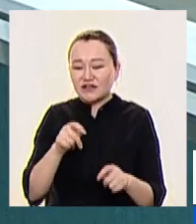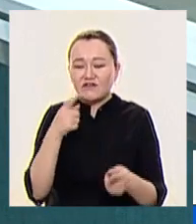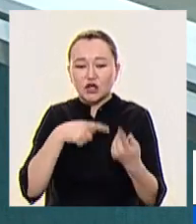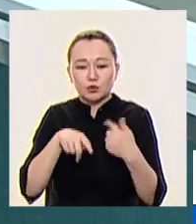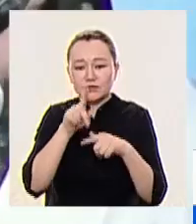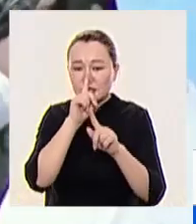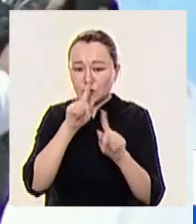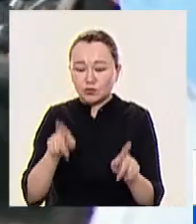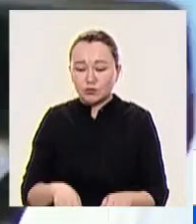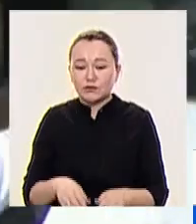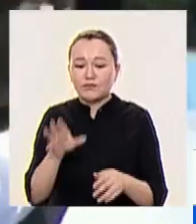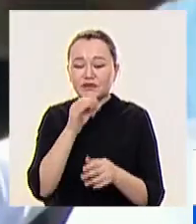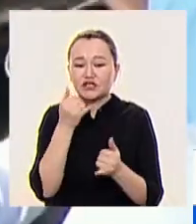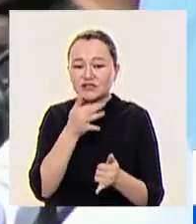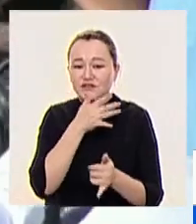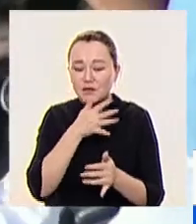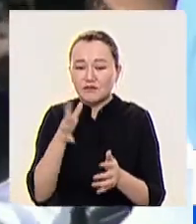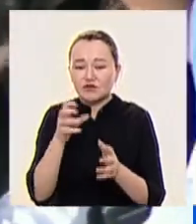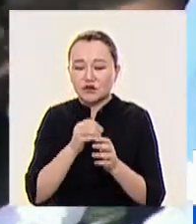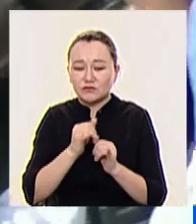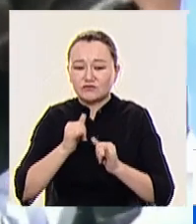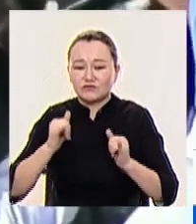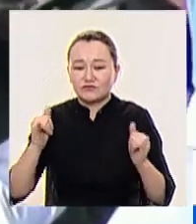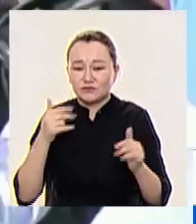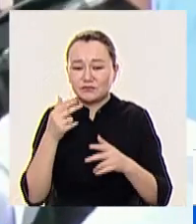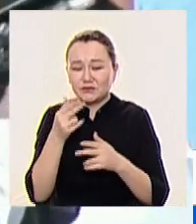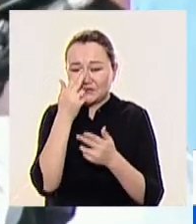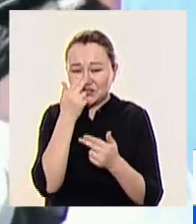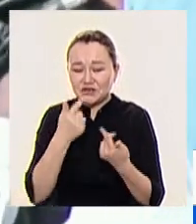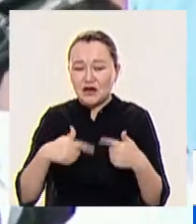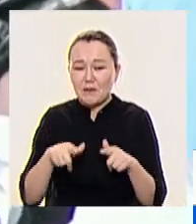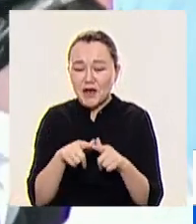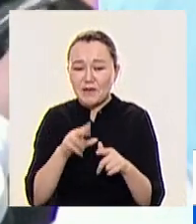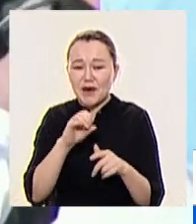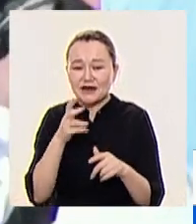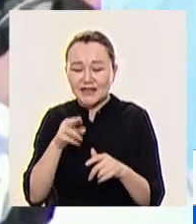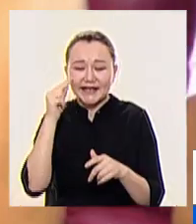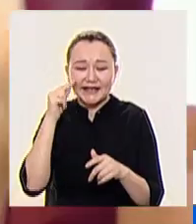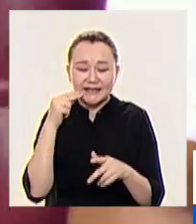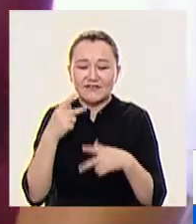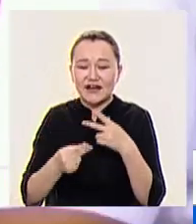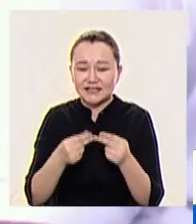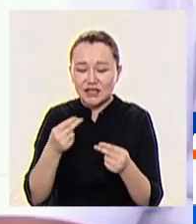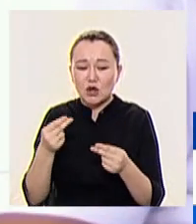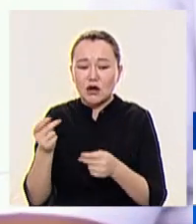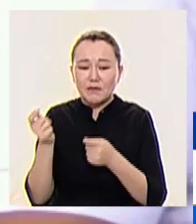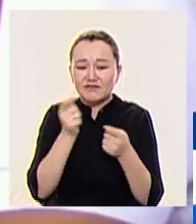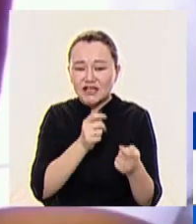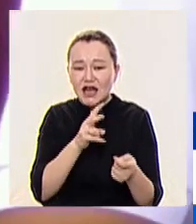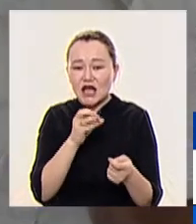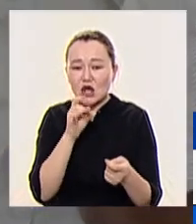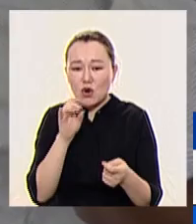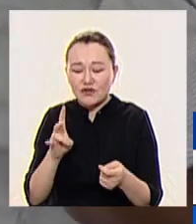вернутся. Тем временем в мире все шире разворачивают прививочную кампанию. Партия китайской вакцины прибыла в Сьерра-Леоне.